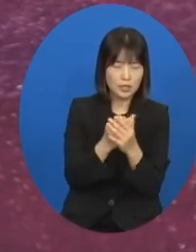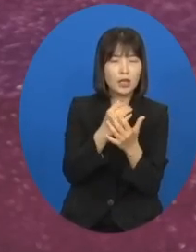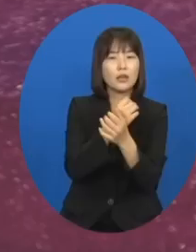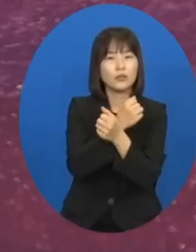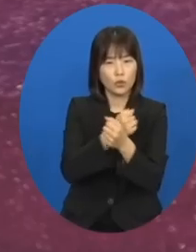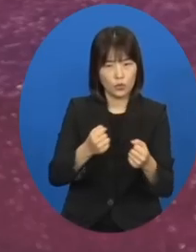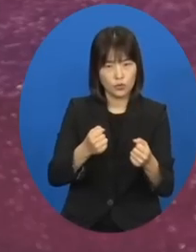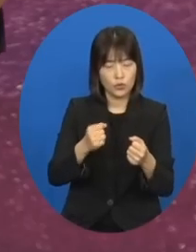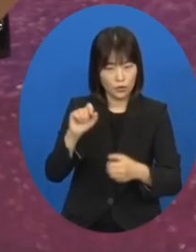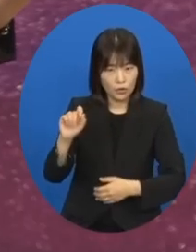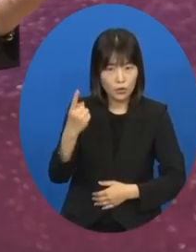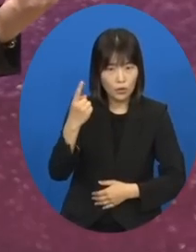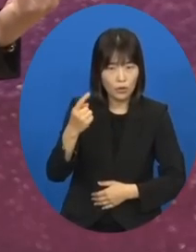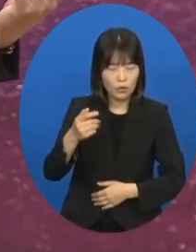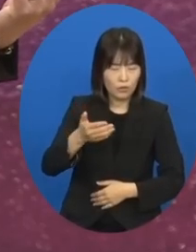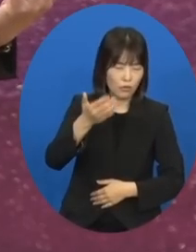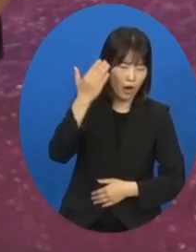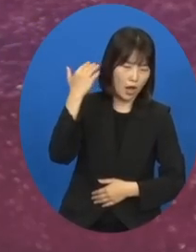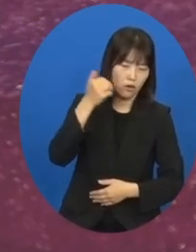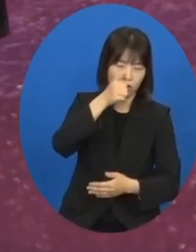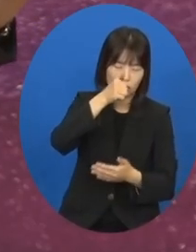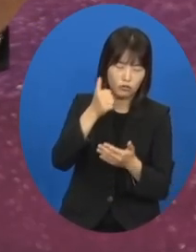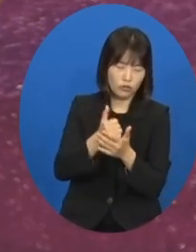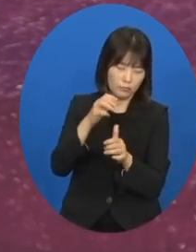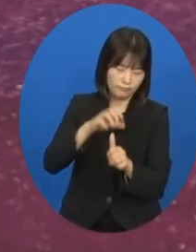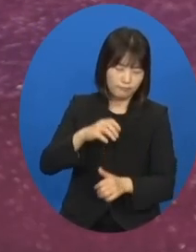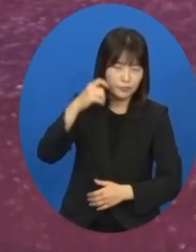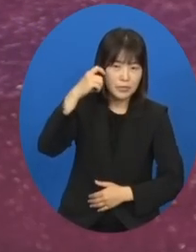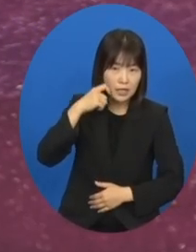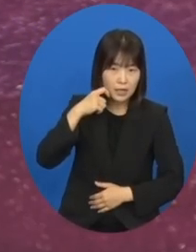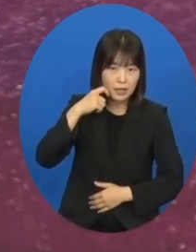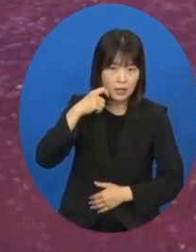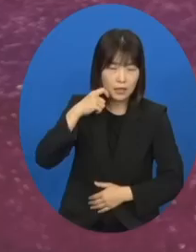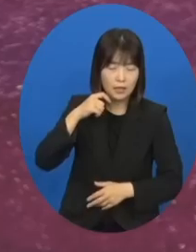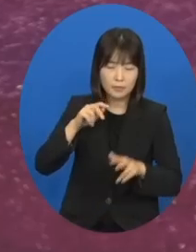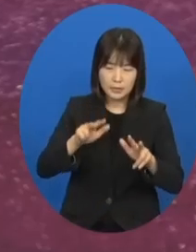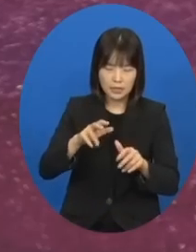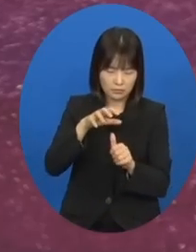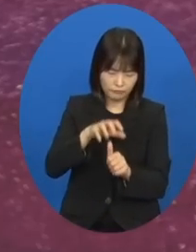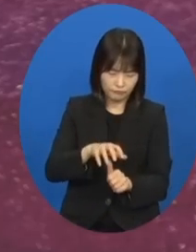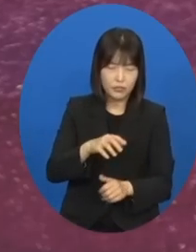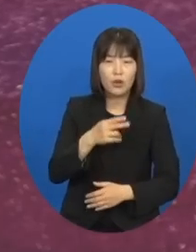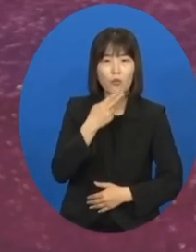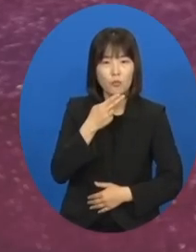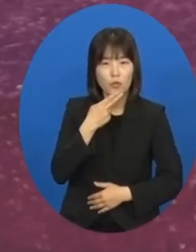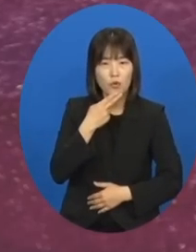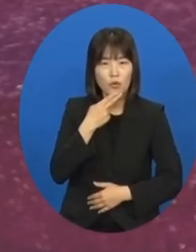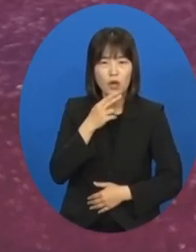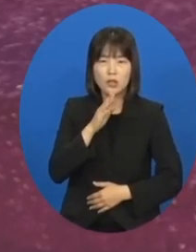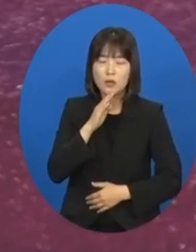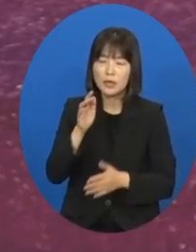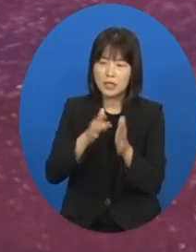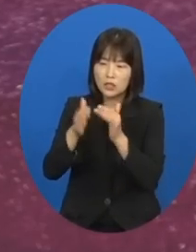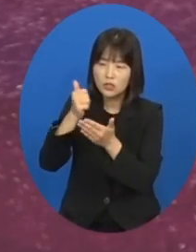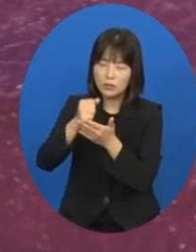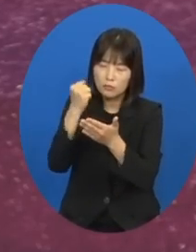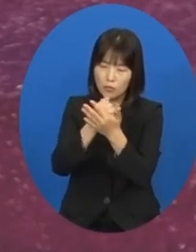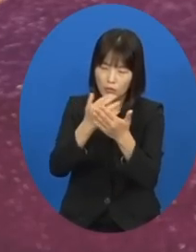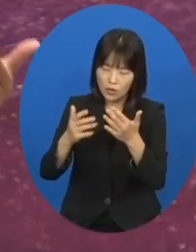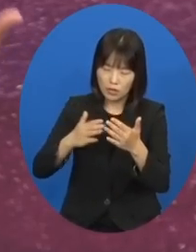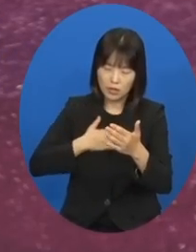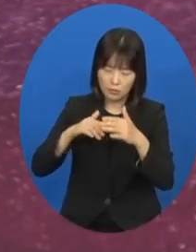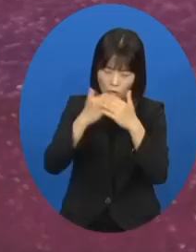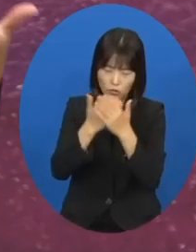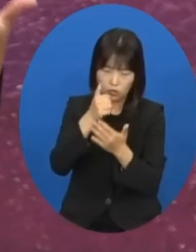용서로 말미암아 과거에 그 죄책감이 구체로 말미암아 얽매이는 것이 아니라 진정 그 예수님이 보혈이 나의 모든 자를